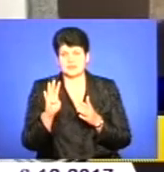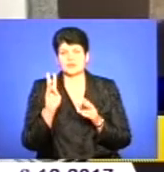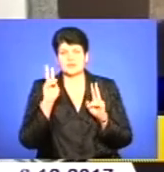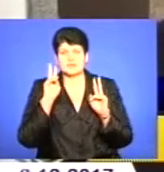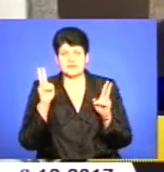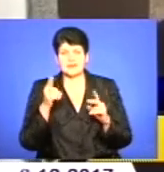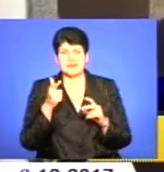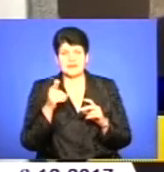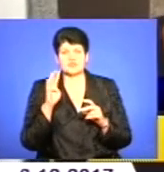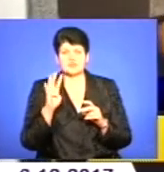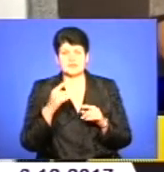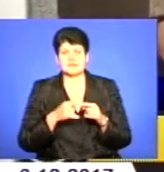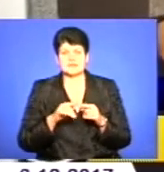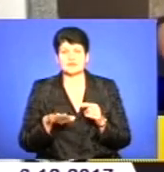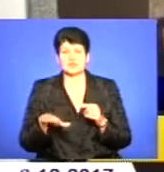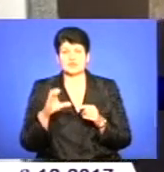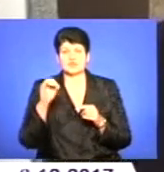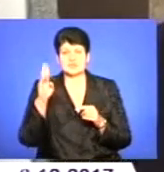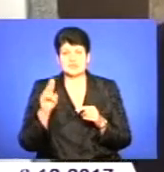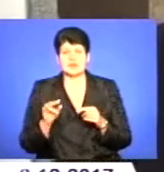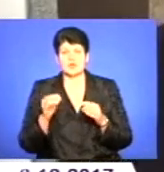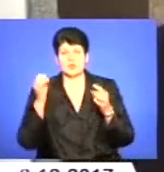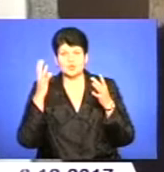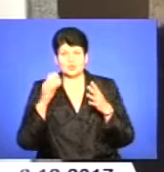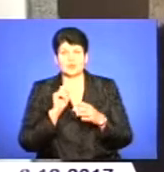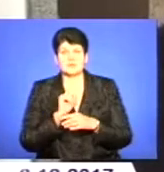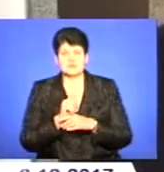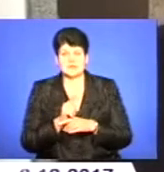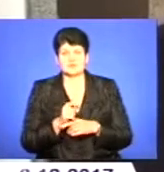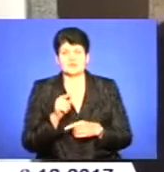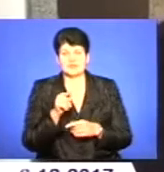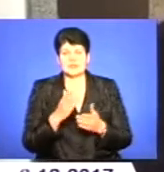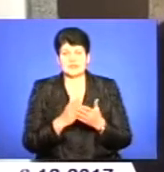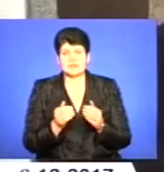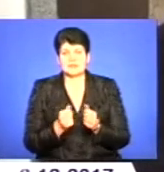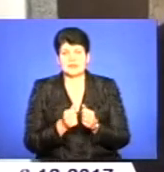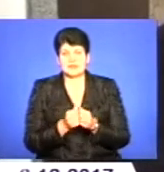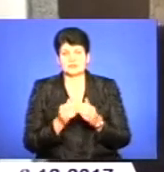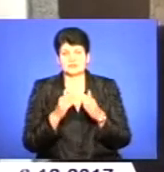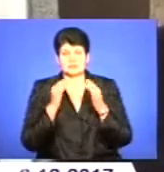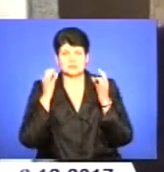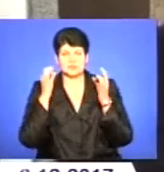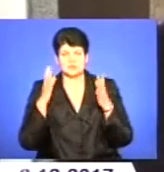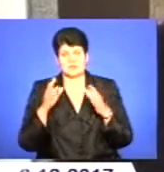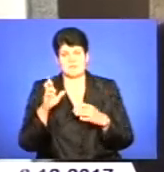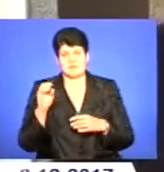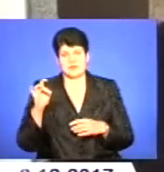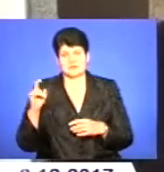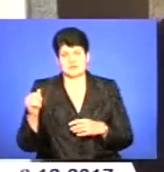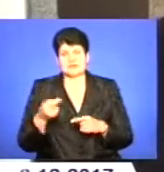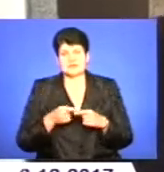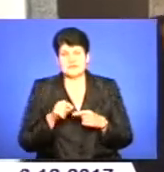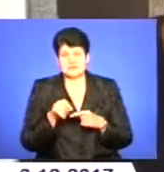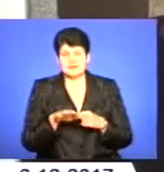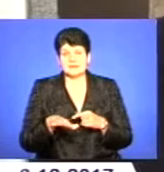знає, територія Г4 – це є територія соціально-культурного призначення. Недаремно вона є прилеглою до Палацу культури «Березіль». Тому це